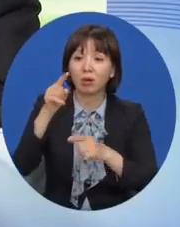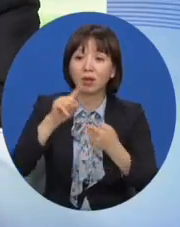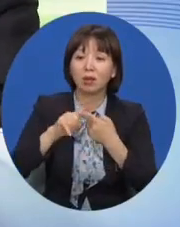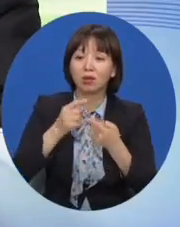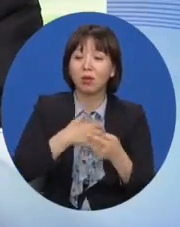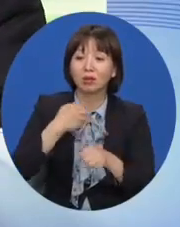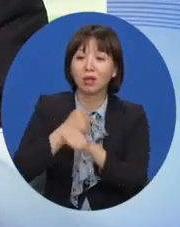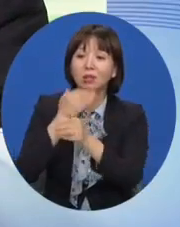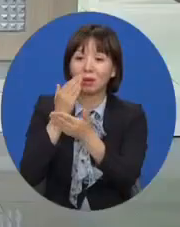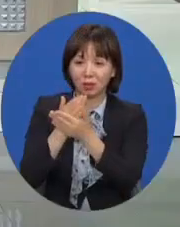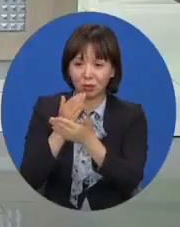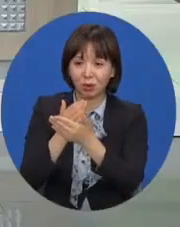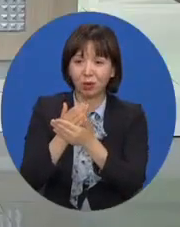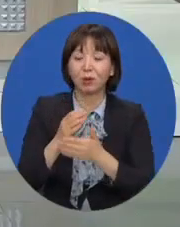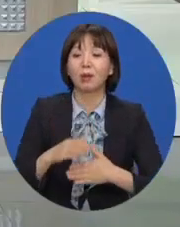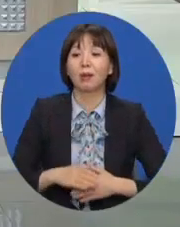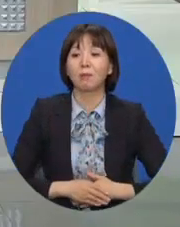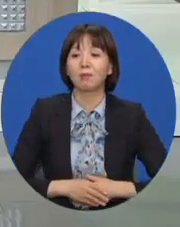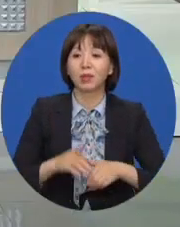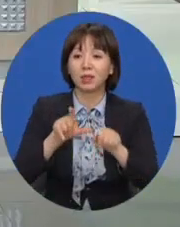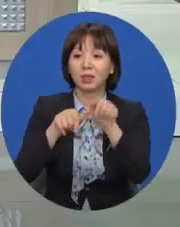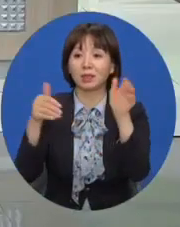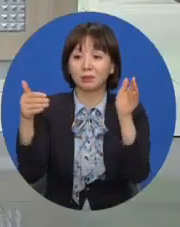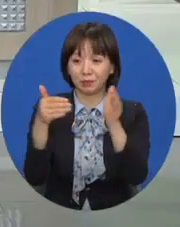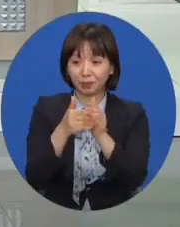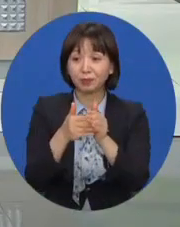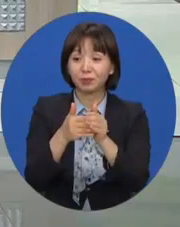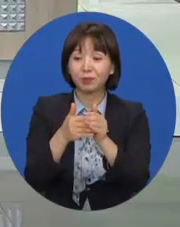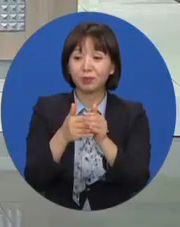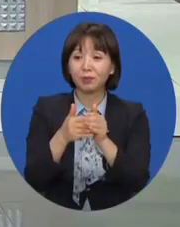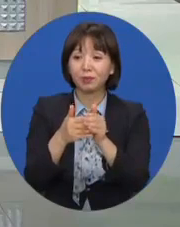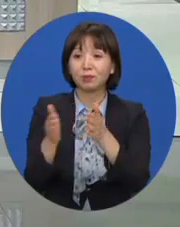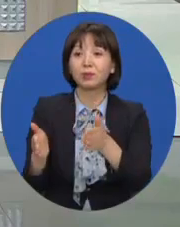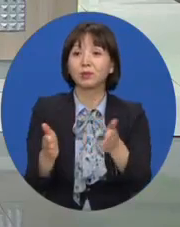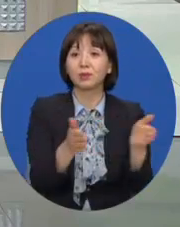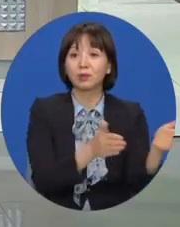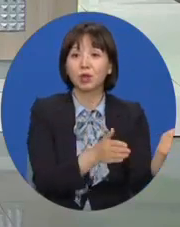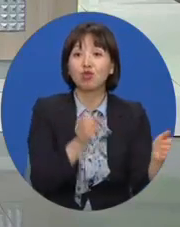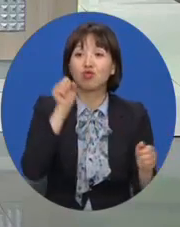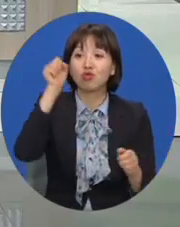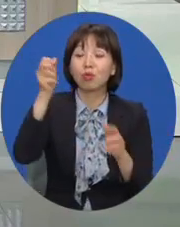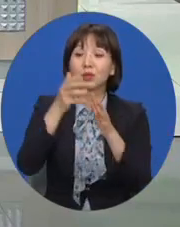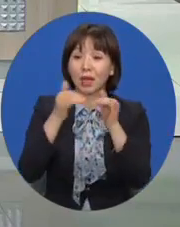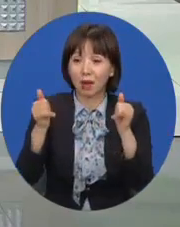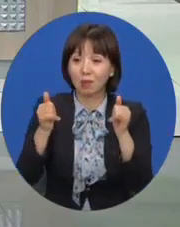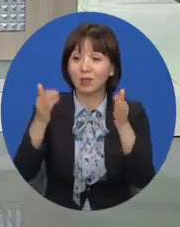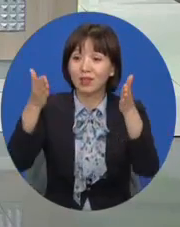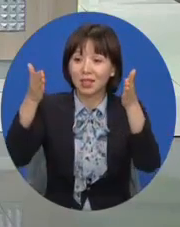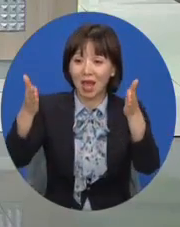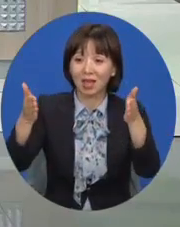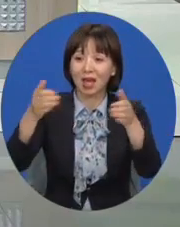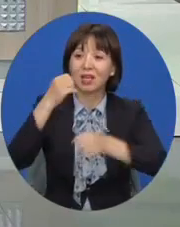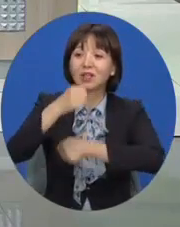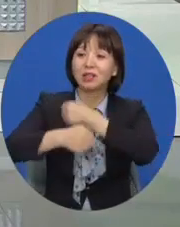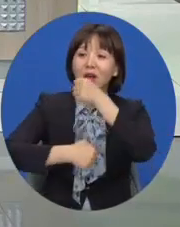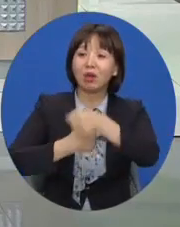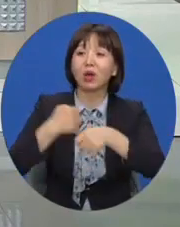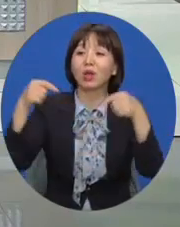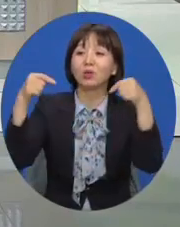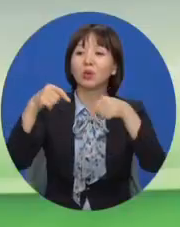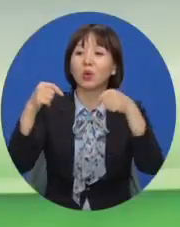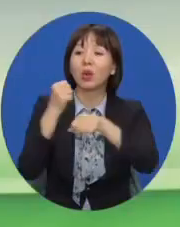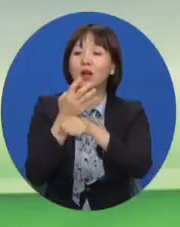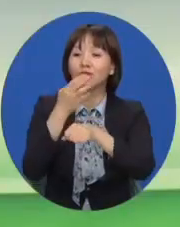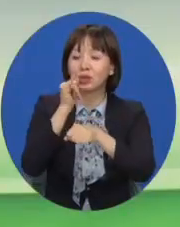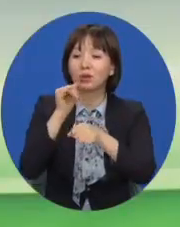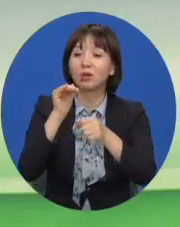됩니다. 네. 시간이 다 지났습니다. 저희가 후보자들 사이에 자유롭게 토론할 수 있는 주도권